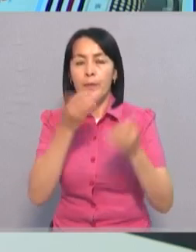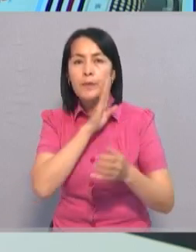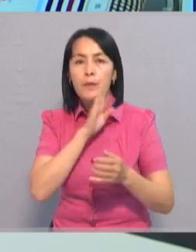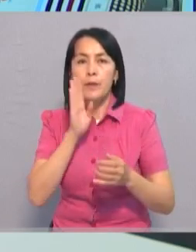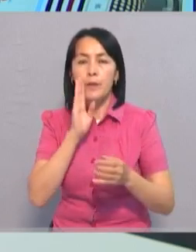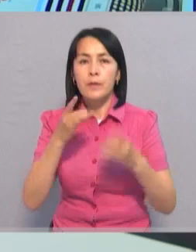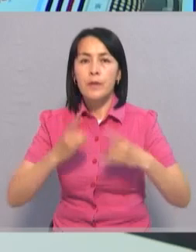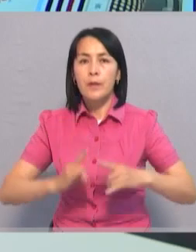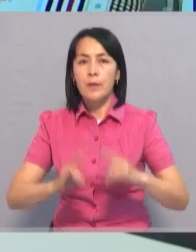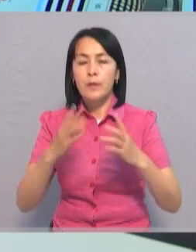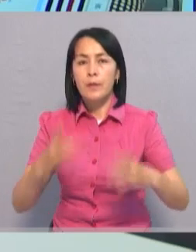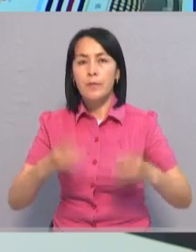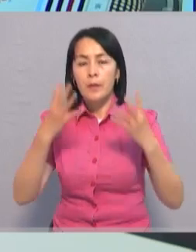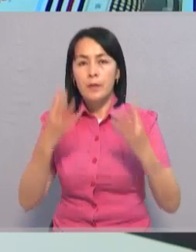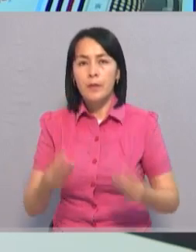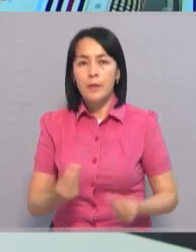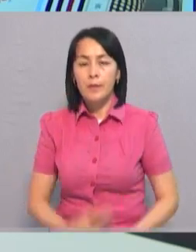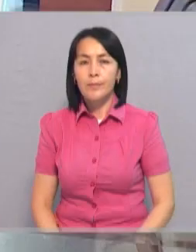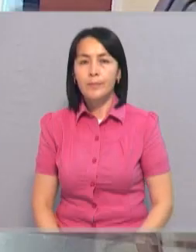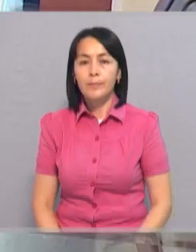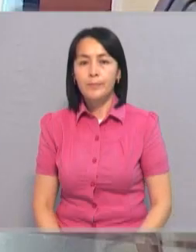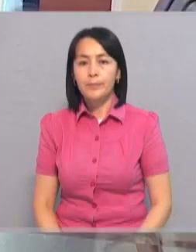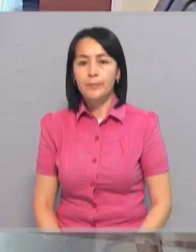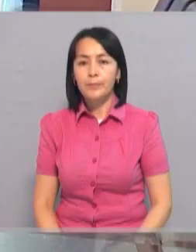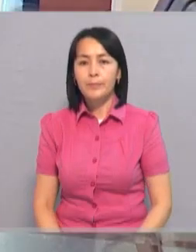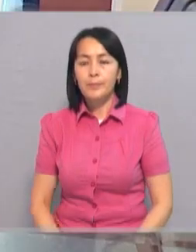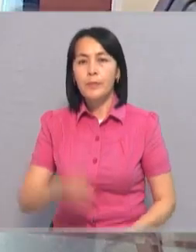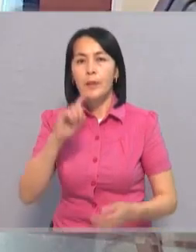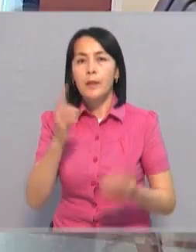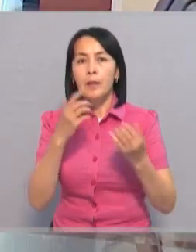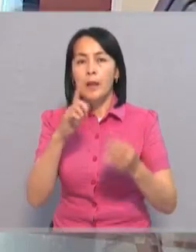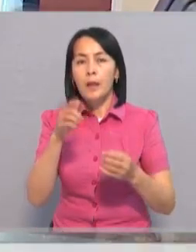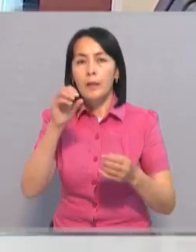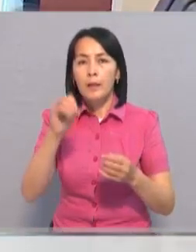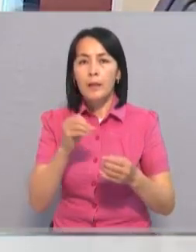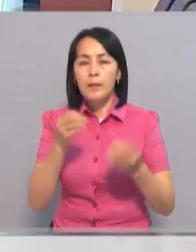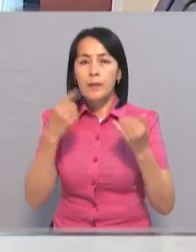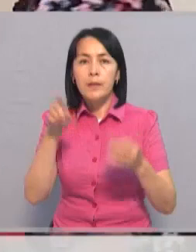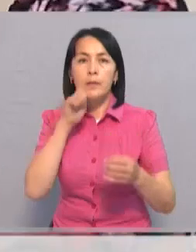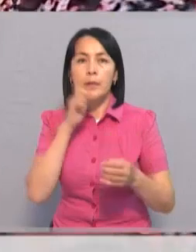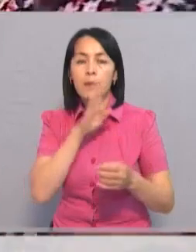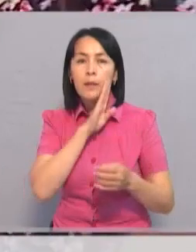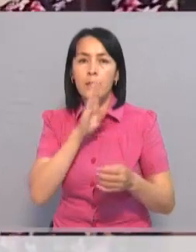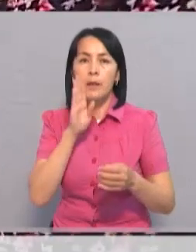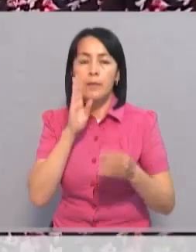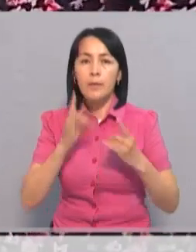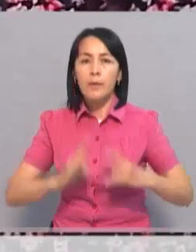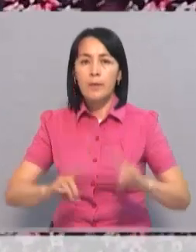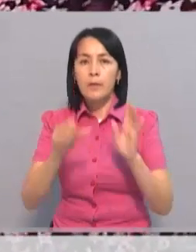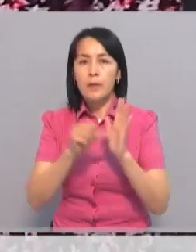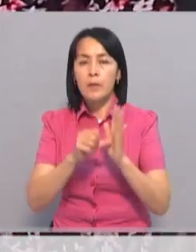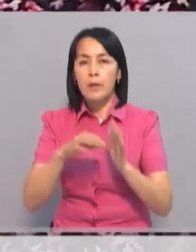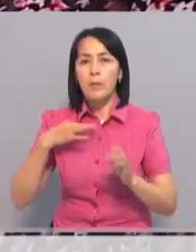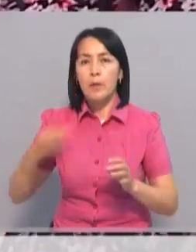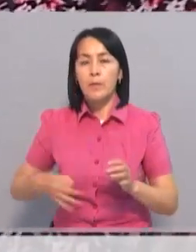матерей, родивших праздничный день. Одна из них – Галия Еразиева. Молодая мама подарила жизнь своему 6-му